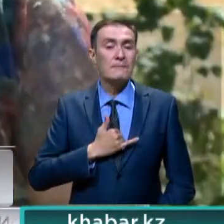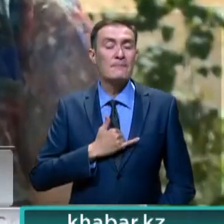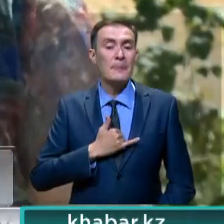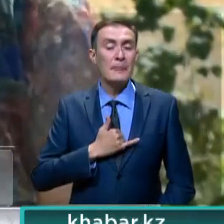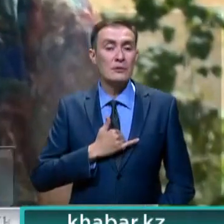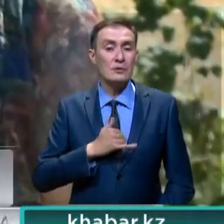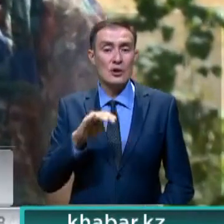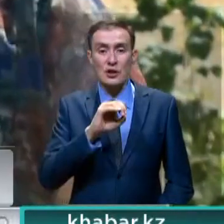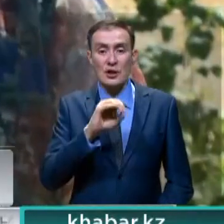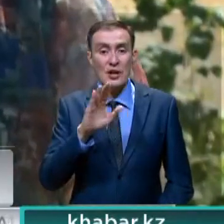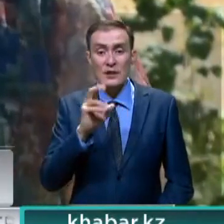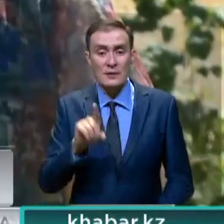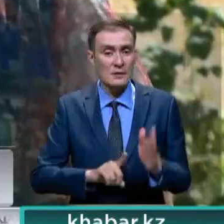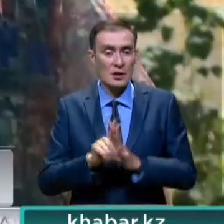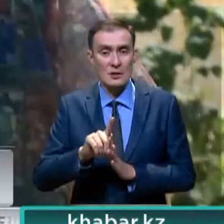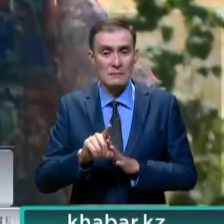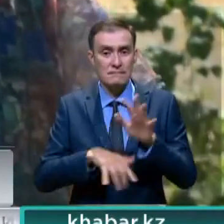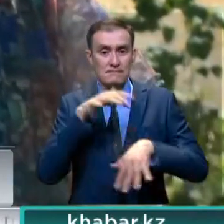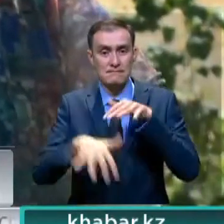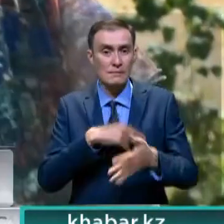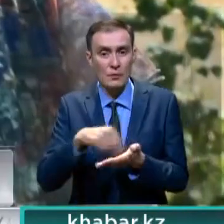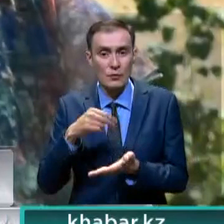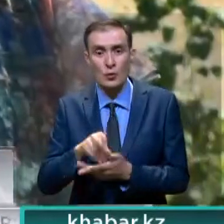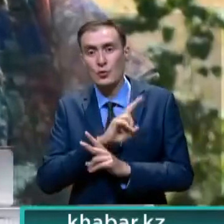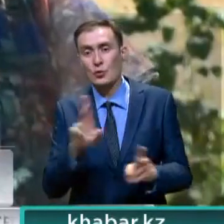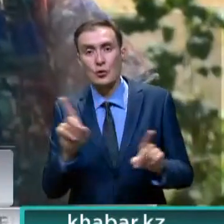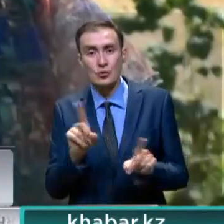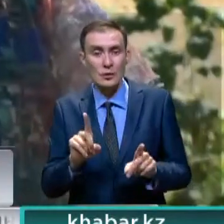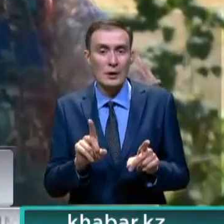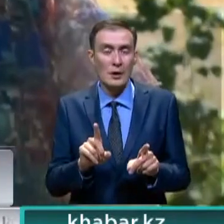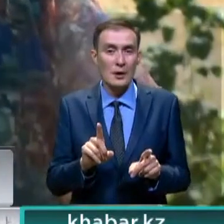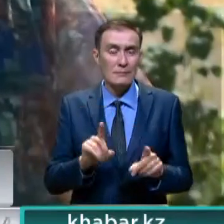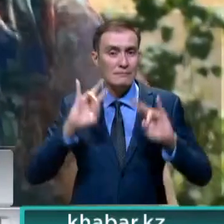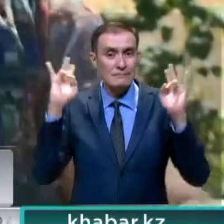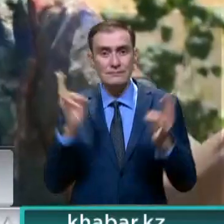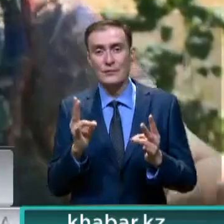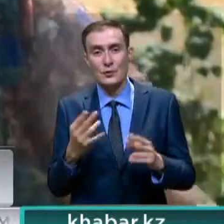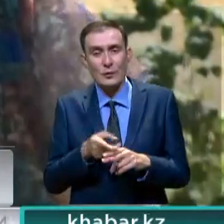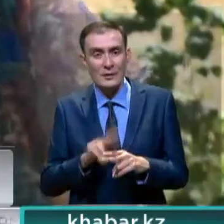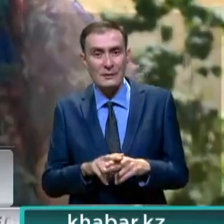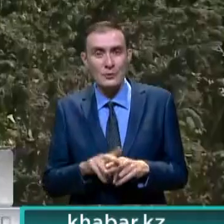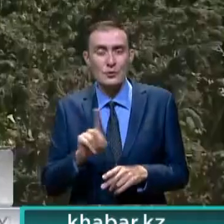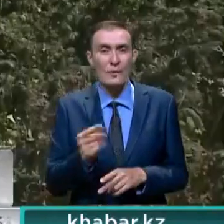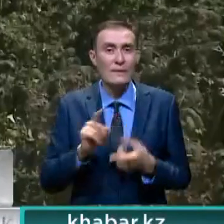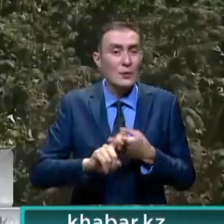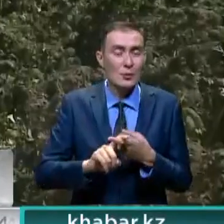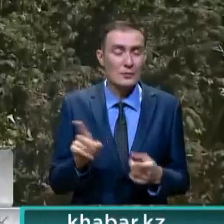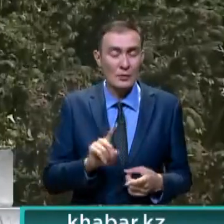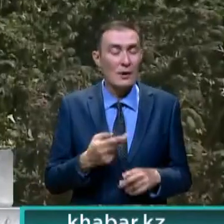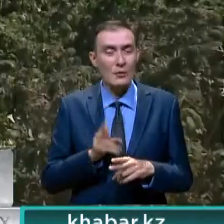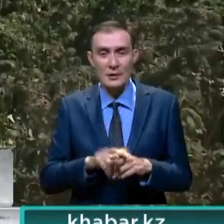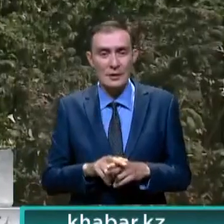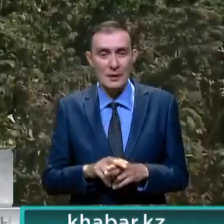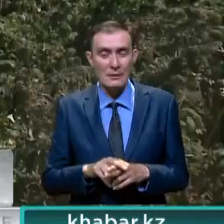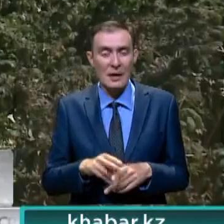прям ежевика на расхват идет. Я не знаю, кто-то что-то пустил, какой-то слух с этим, с коронавирусом этим. Это